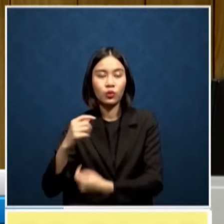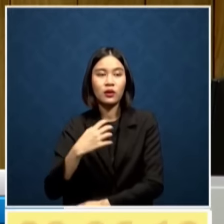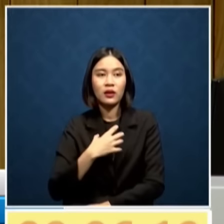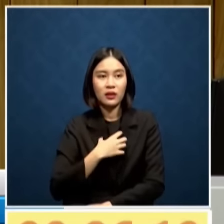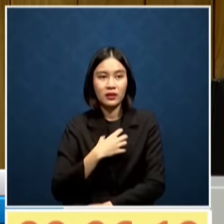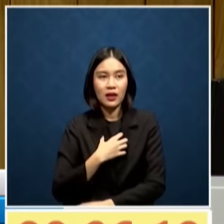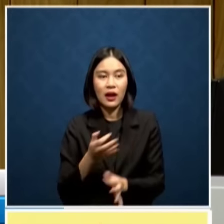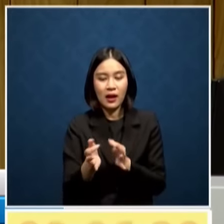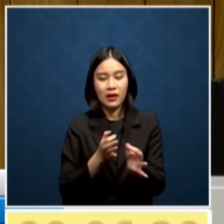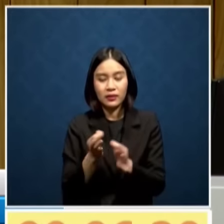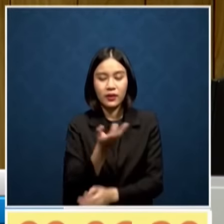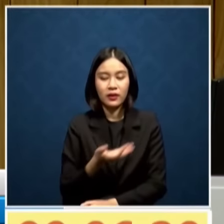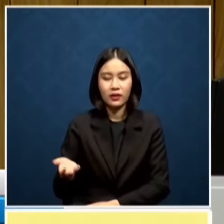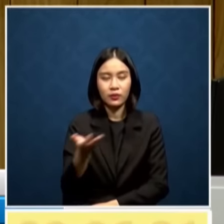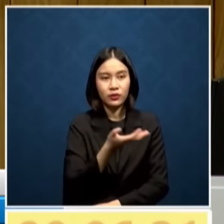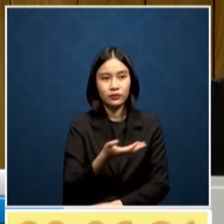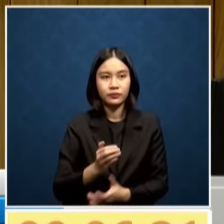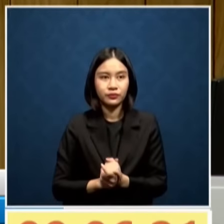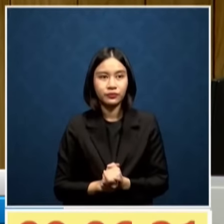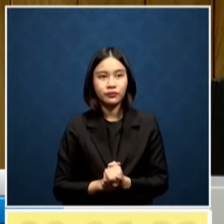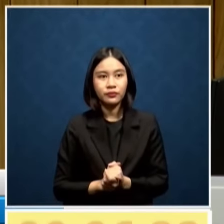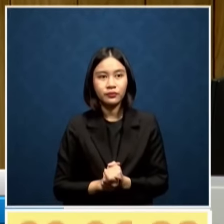ะเรียนท่านทั้งหลายนะครับ